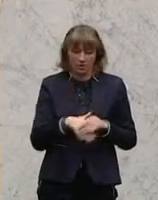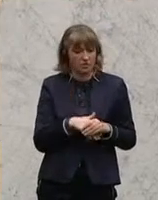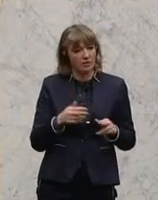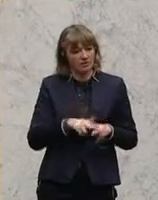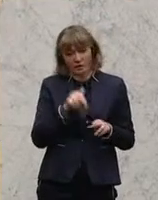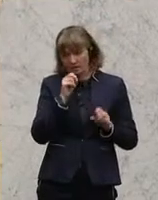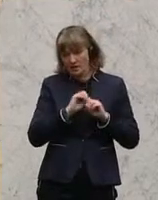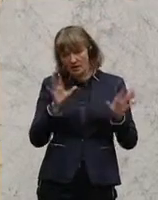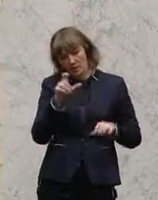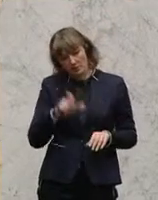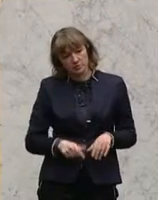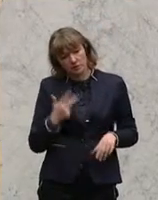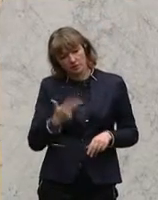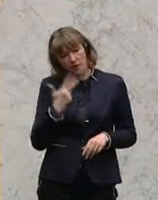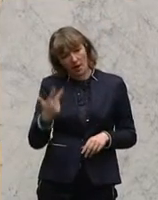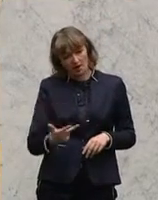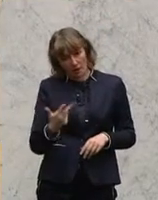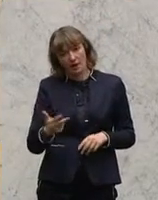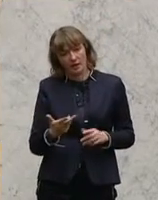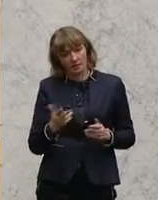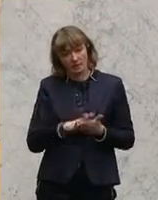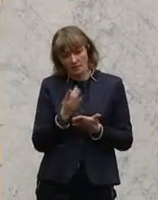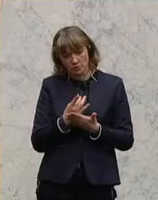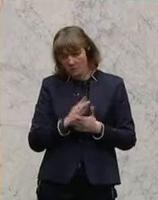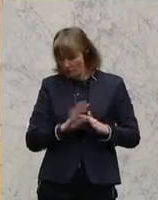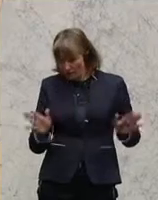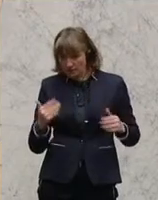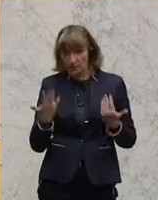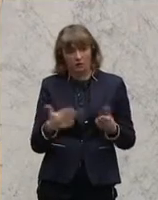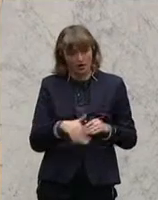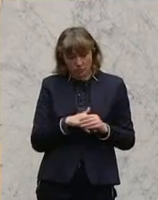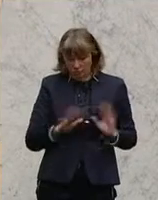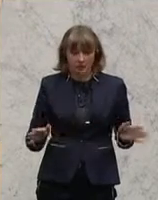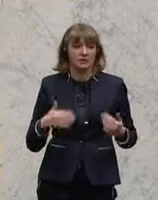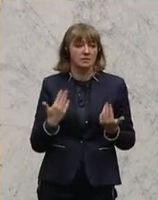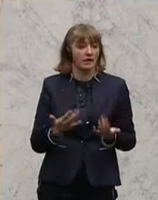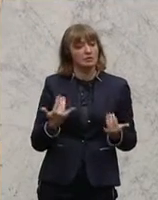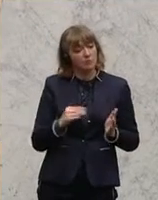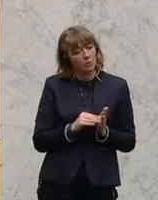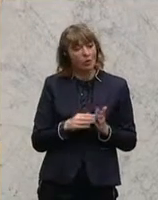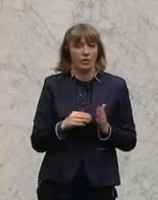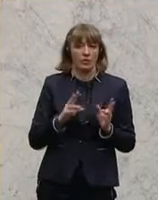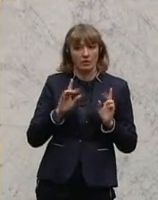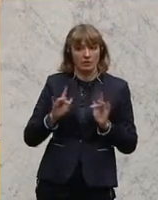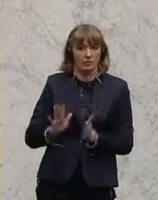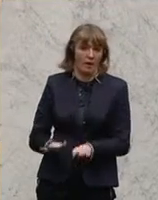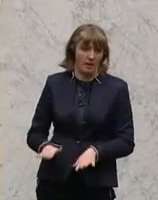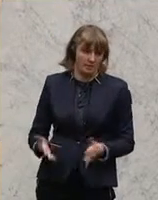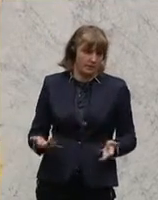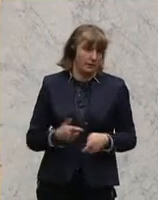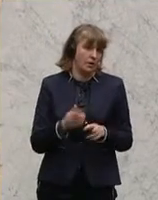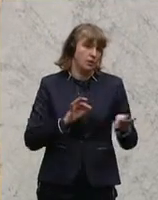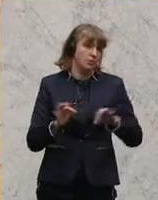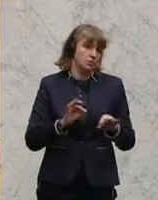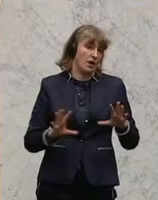diese Person auch in 3 Jahren, nachdem sie ausgebildet wurde oder eingestellt wurde, hier auch noch dem Unternehmen zur Verfügung steht. Und die